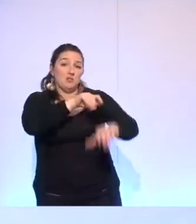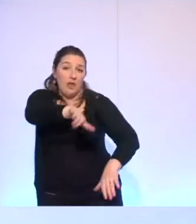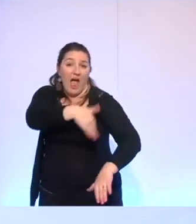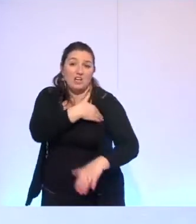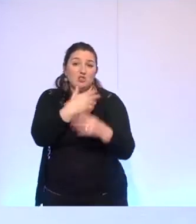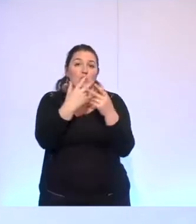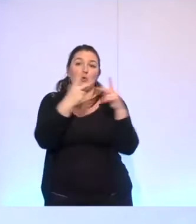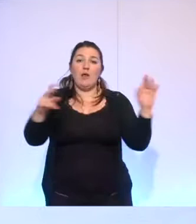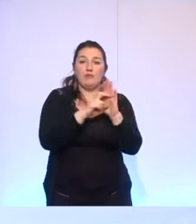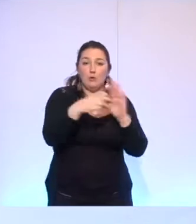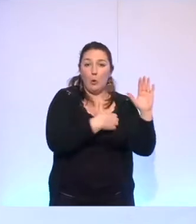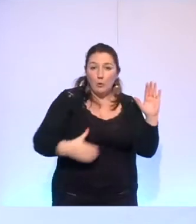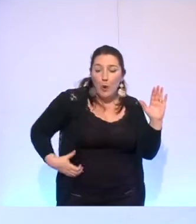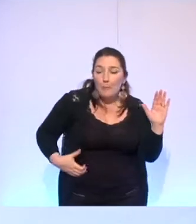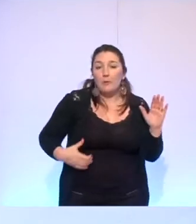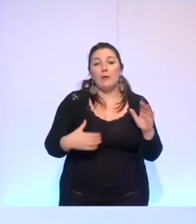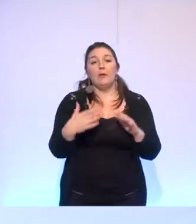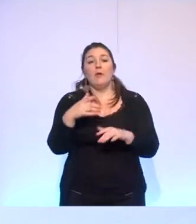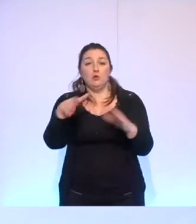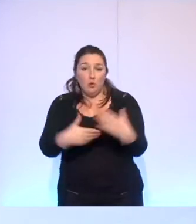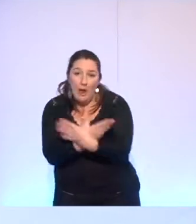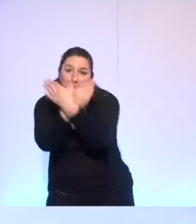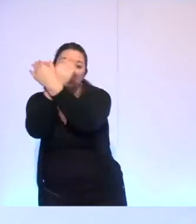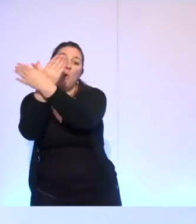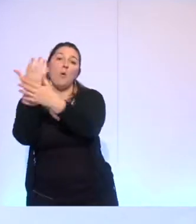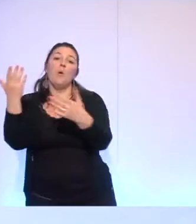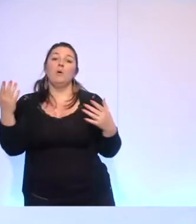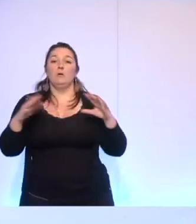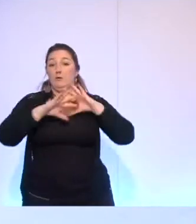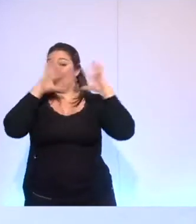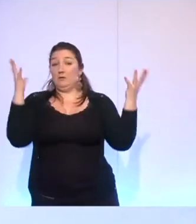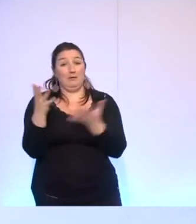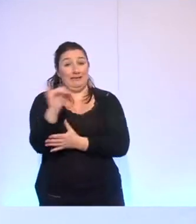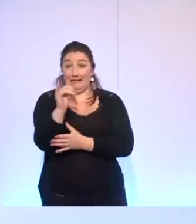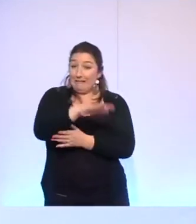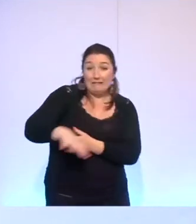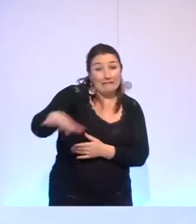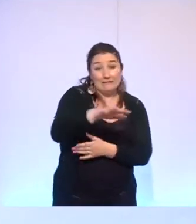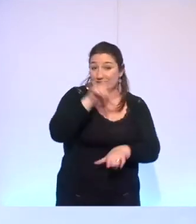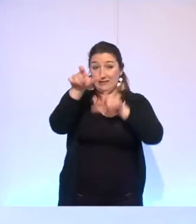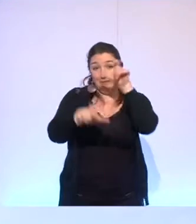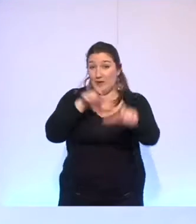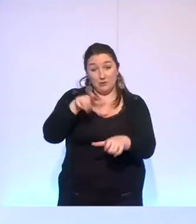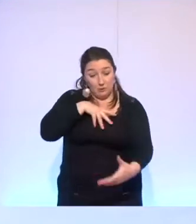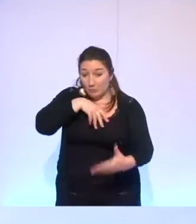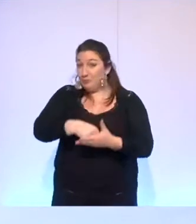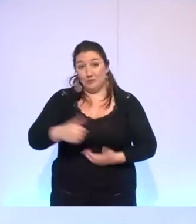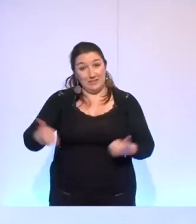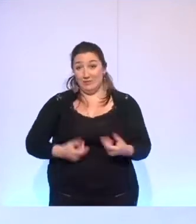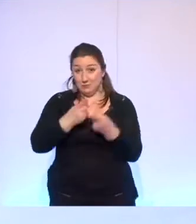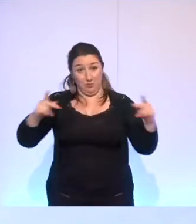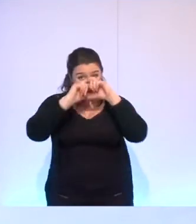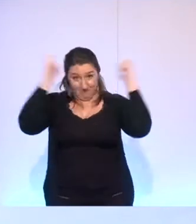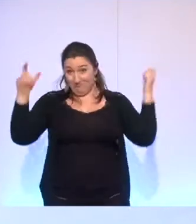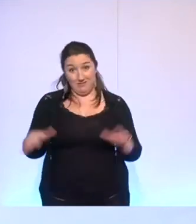métro, des divers organismes. Ils portent le service public, ils sont le service public. J'ai souvent dit